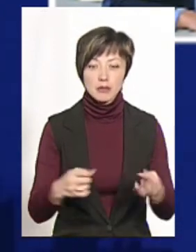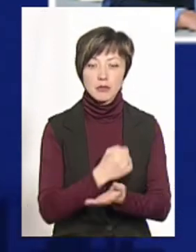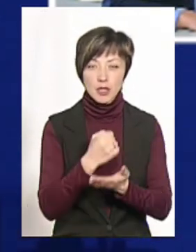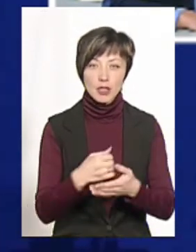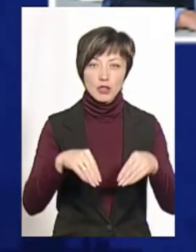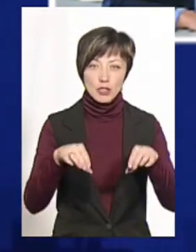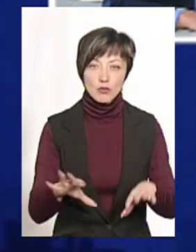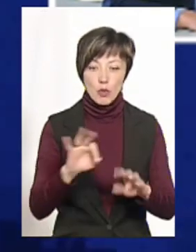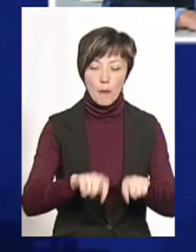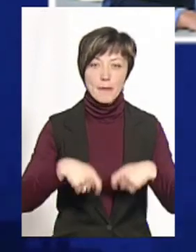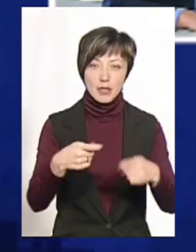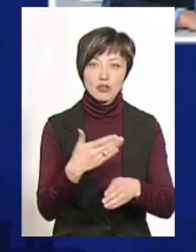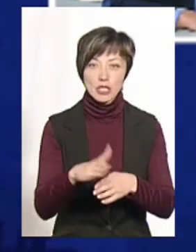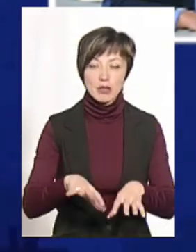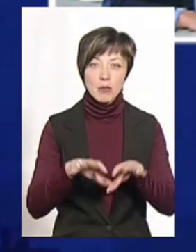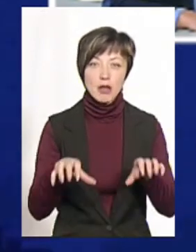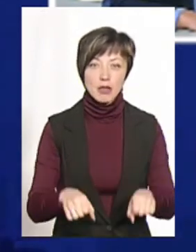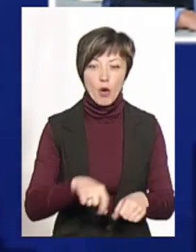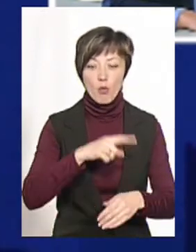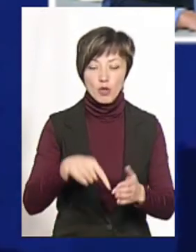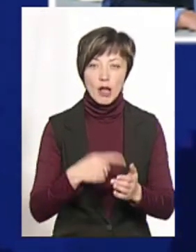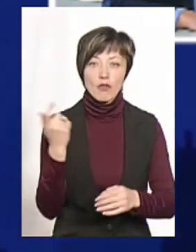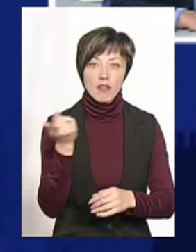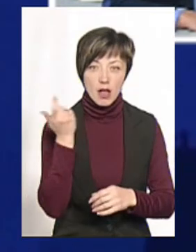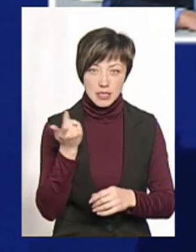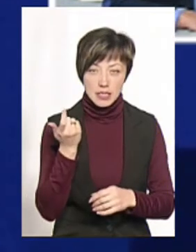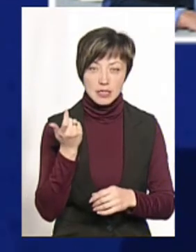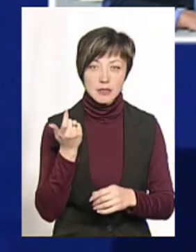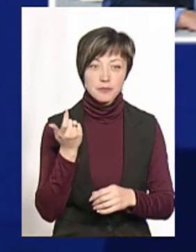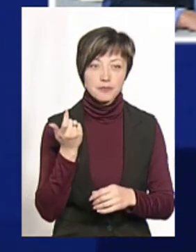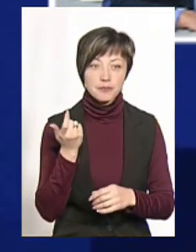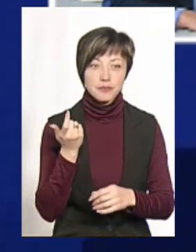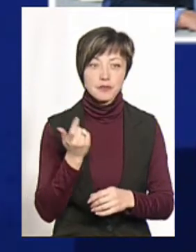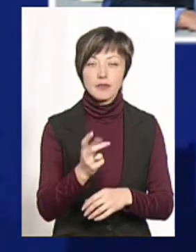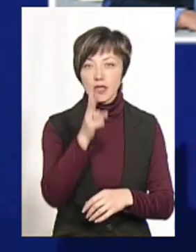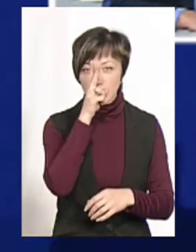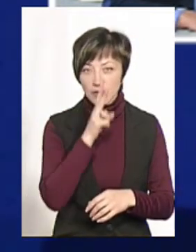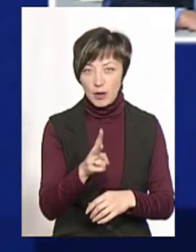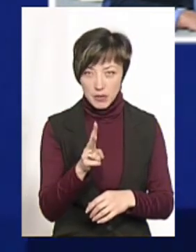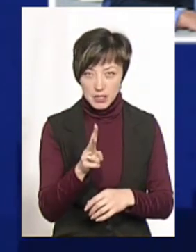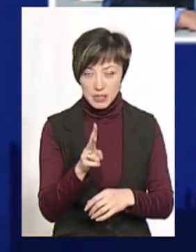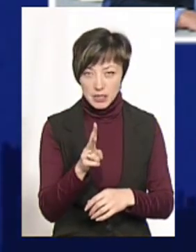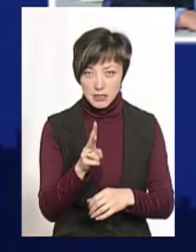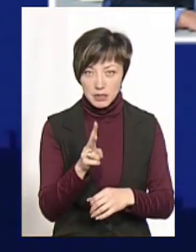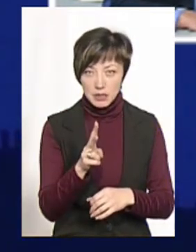прийняв розпорядження про передачу частини майна в комунальну власність. Вже два місяці, скажімо так,